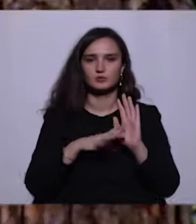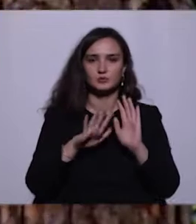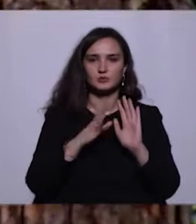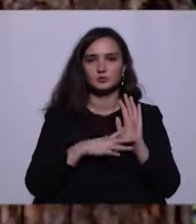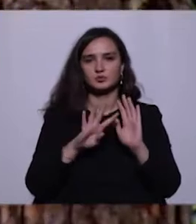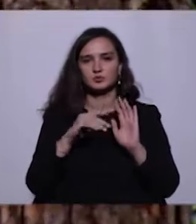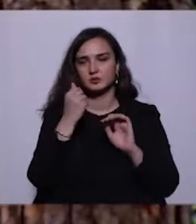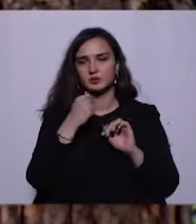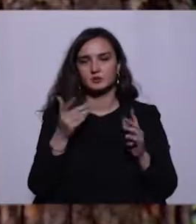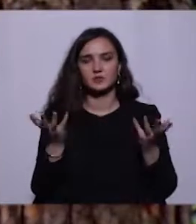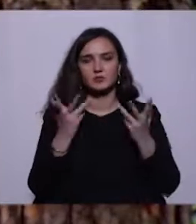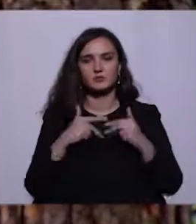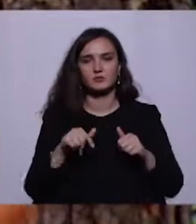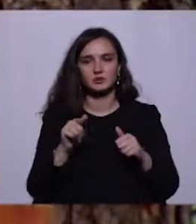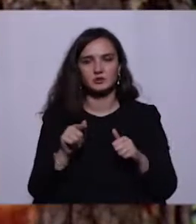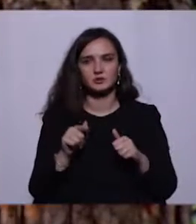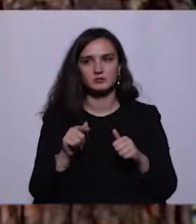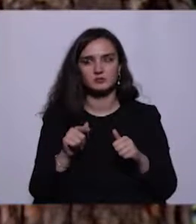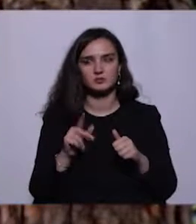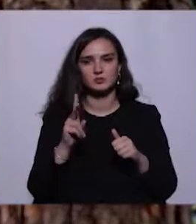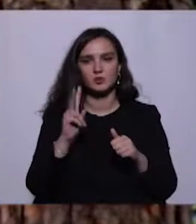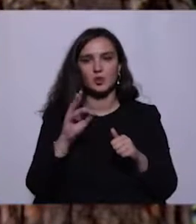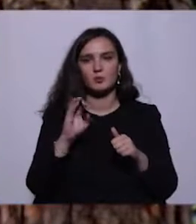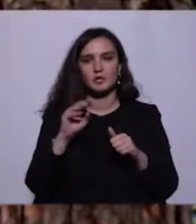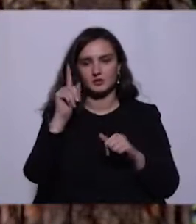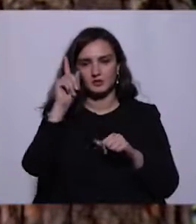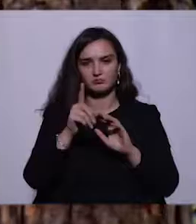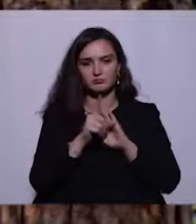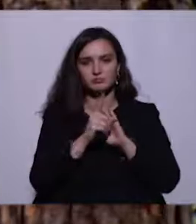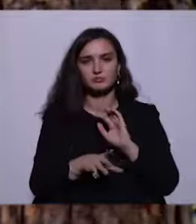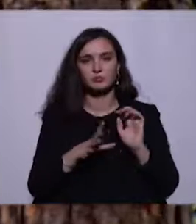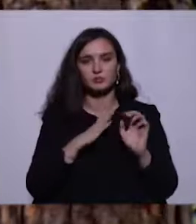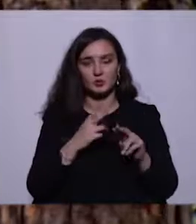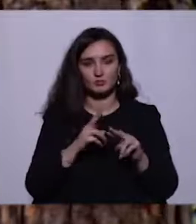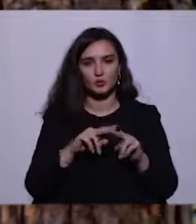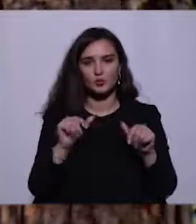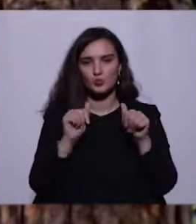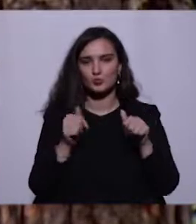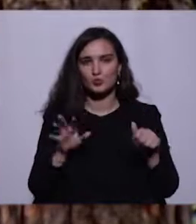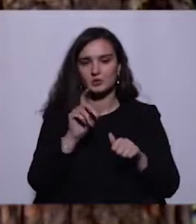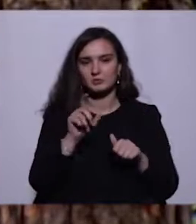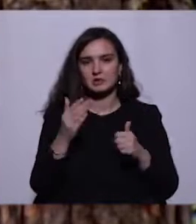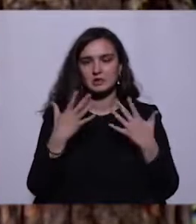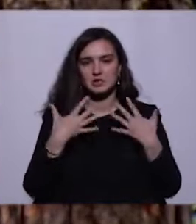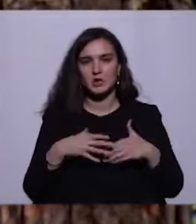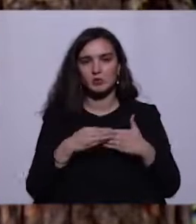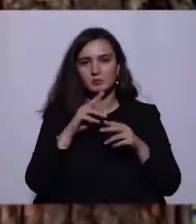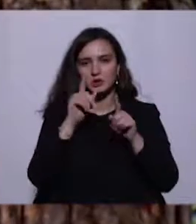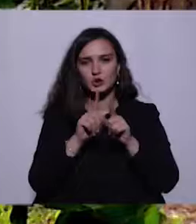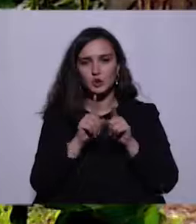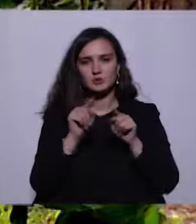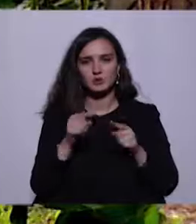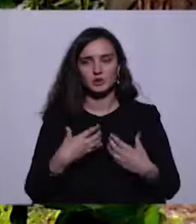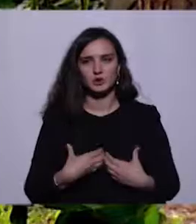1095-14 წელს მისი გამოთვლით რაღა კომეტა ჩამოვარდა დედამიწაზე და აი ეს უფორმო ადამიანის სხეულები თითქოს აი